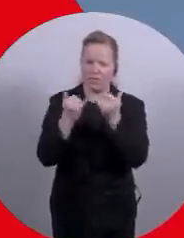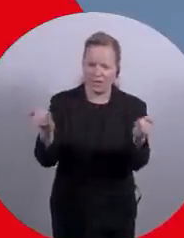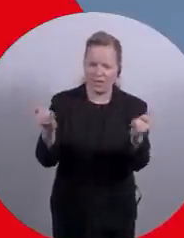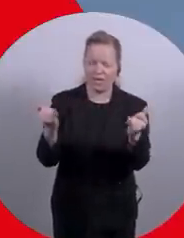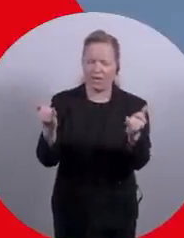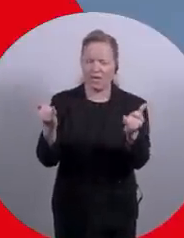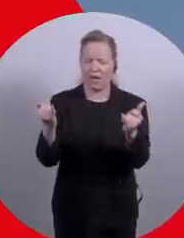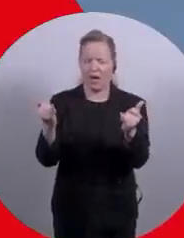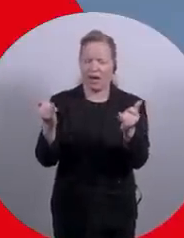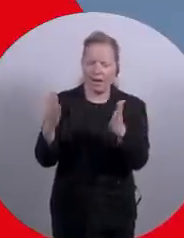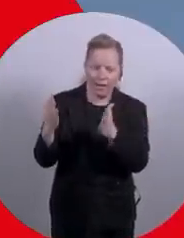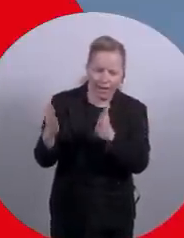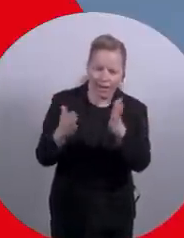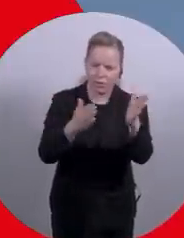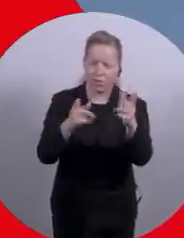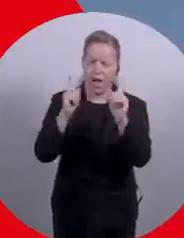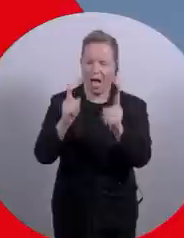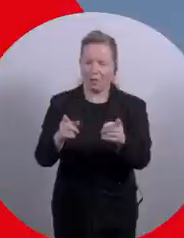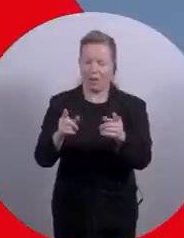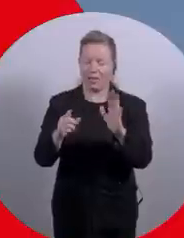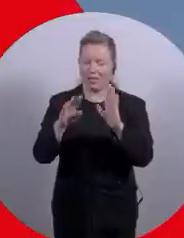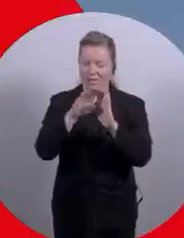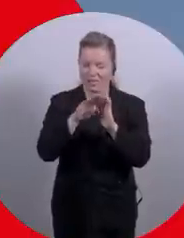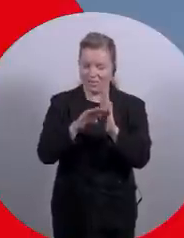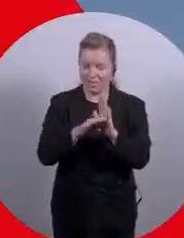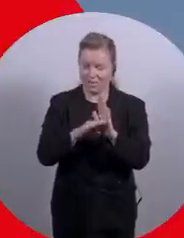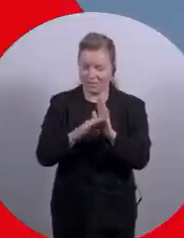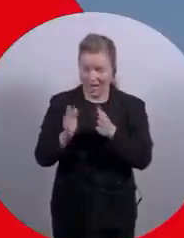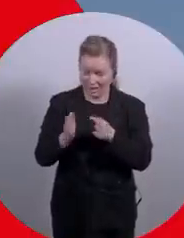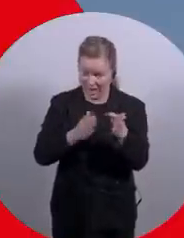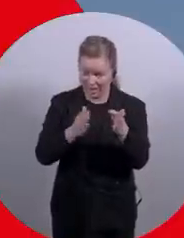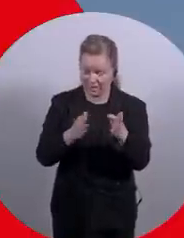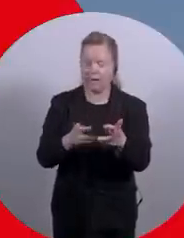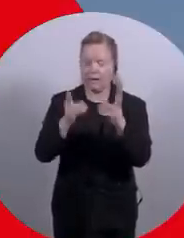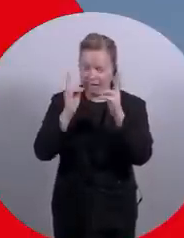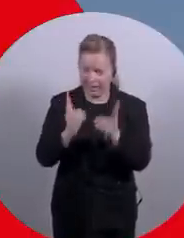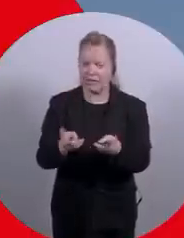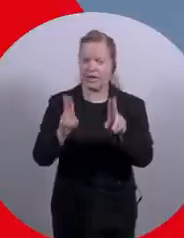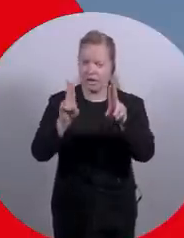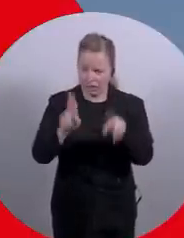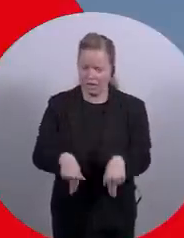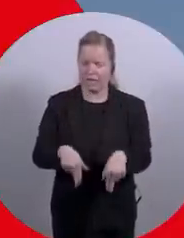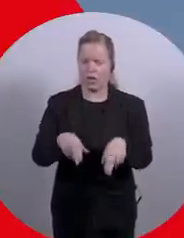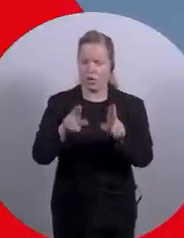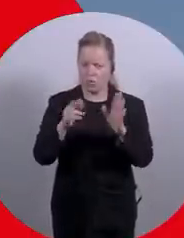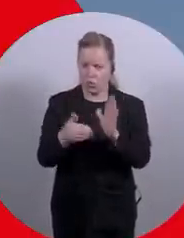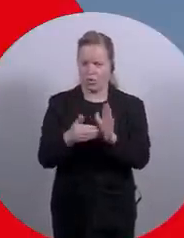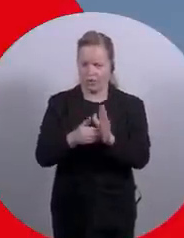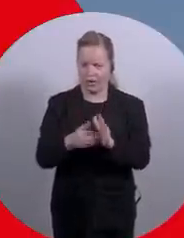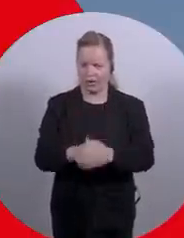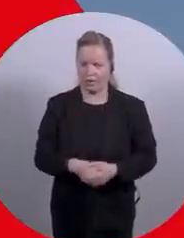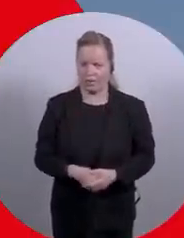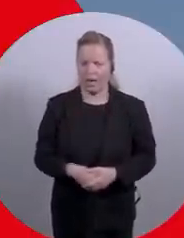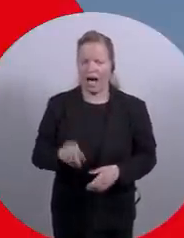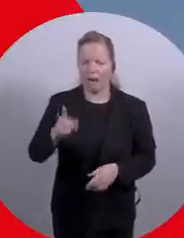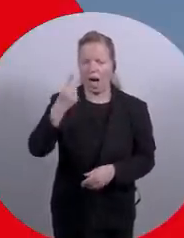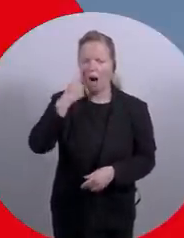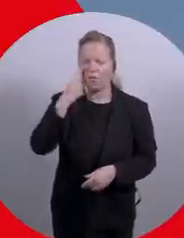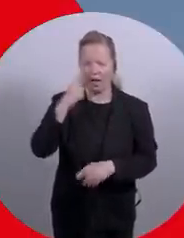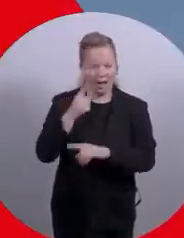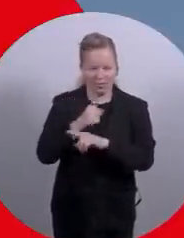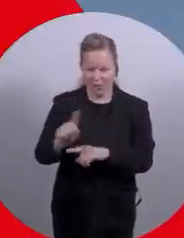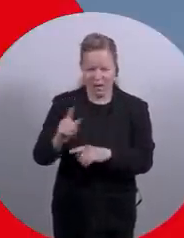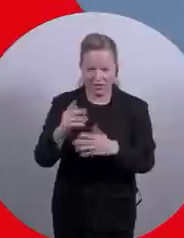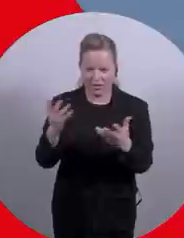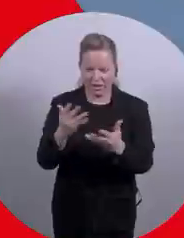Schlag Richtung reden aber von der Tendenz her sicherlich richtig und notwendig und gut sein die Lehrstelle die man aufgefallen ist ist